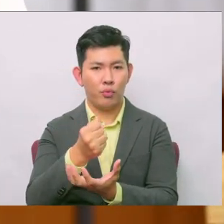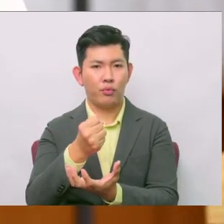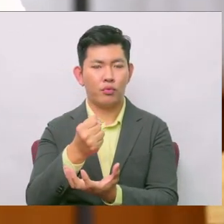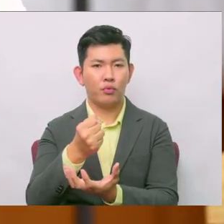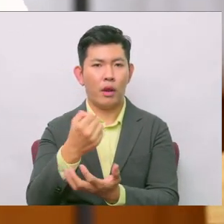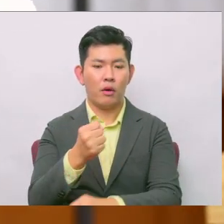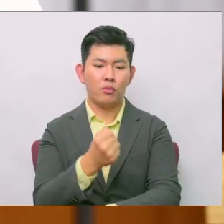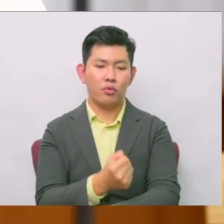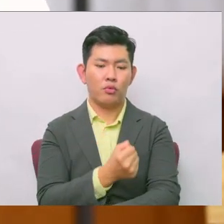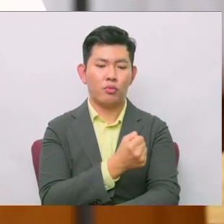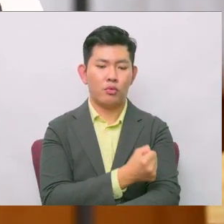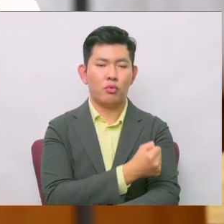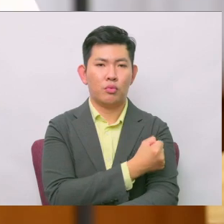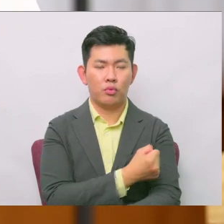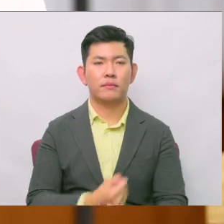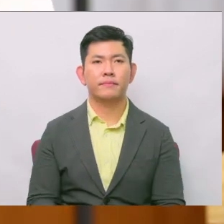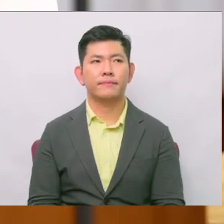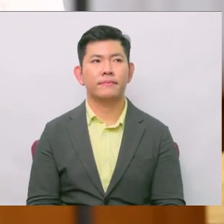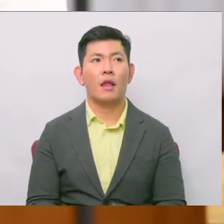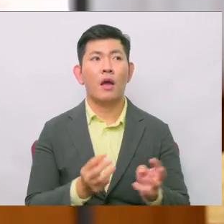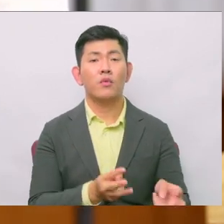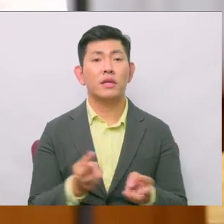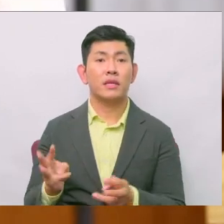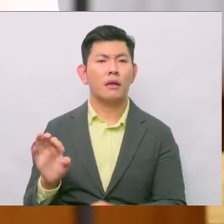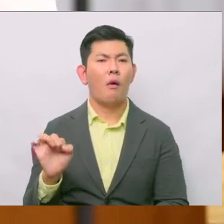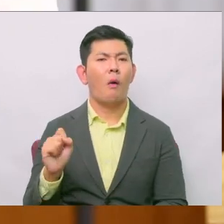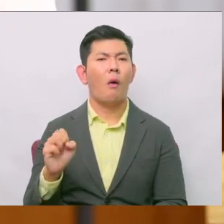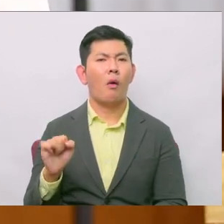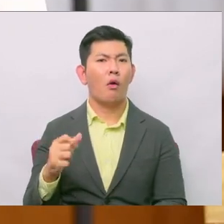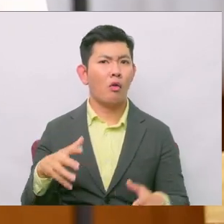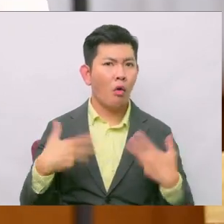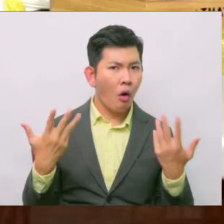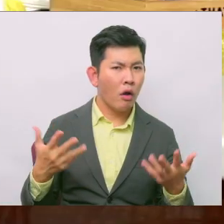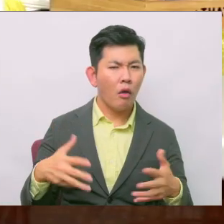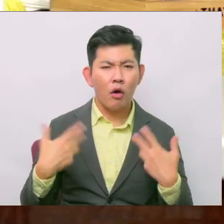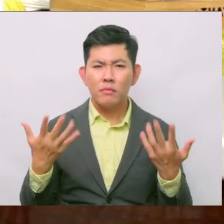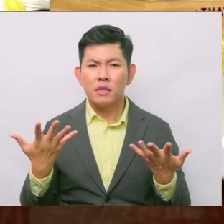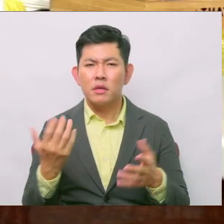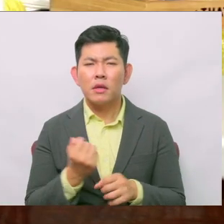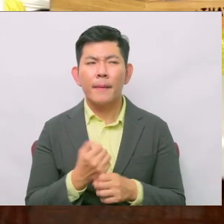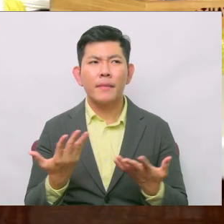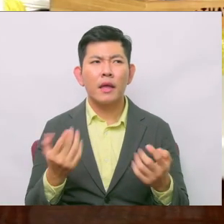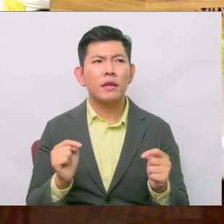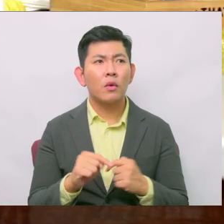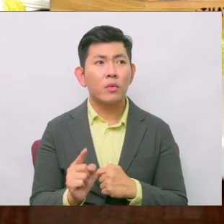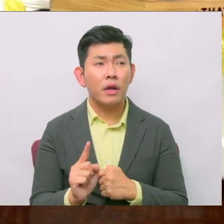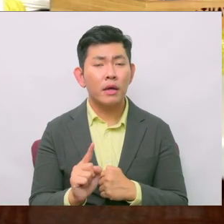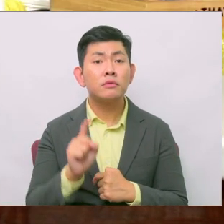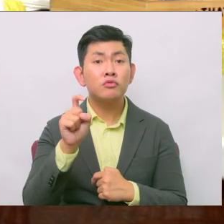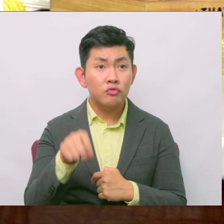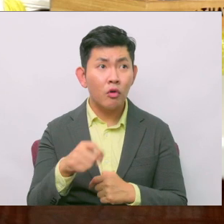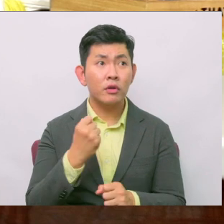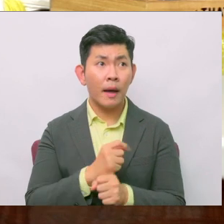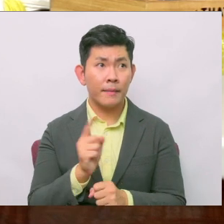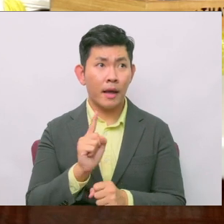คบกับลูกของเราค่ะ วิธีการทดสอบความร้อนของลูกประคบให้เหมาะกับลูกเราจะต้องทดสอบยังไ